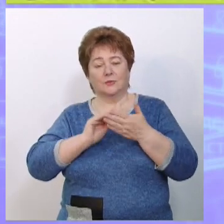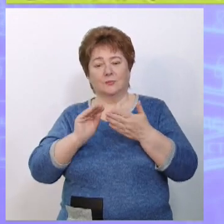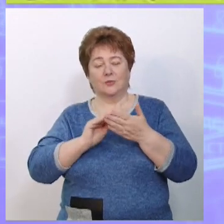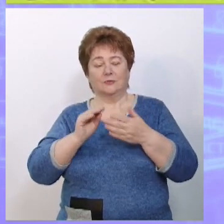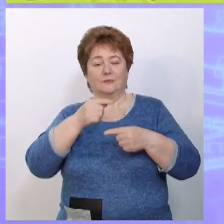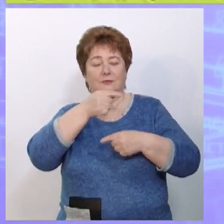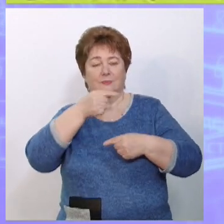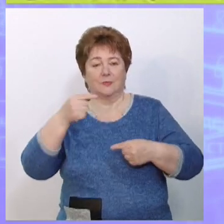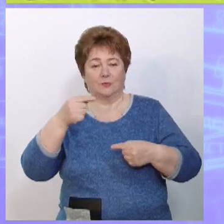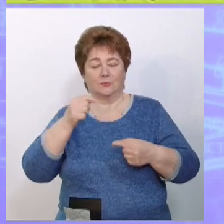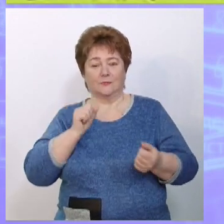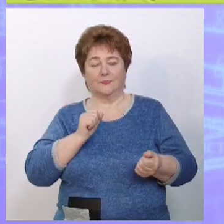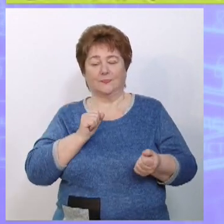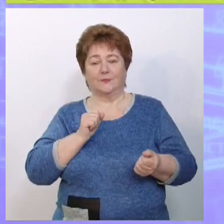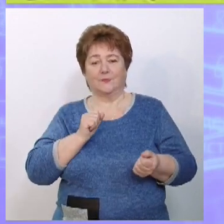записываете минус.